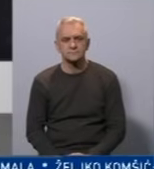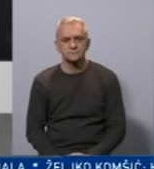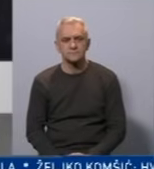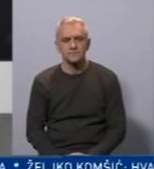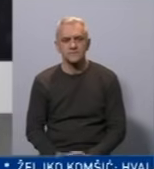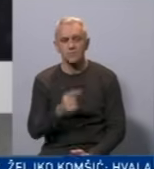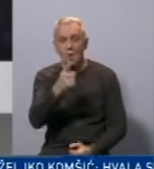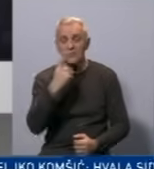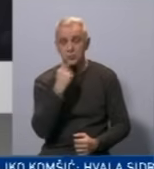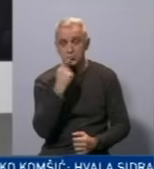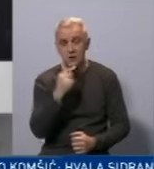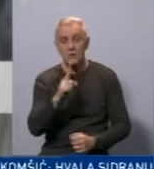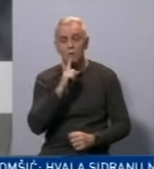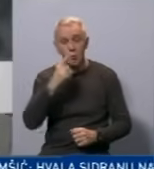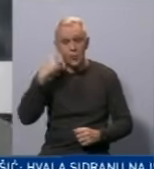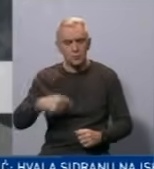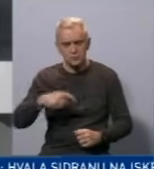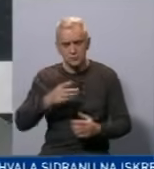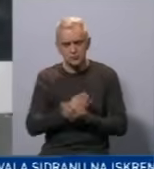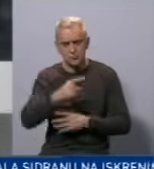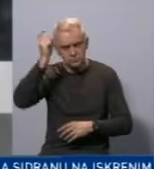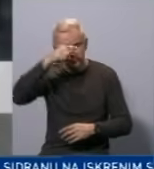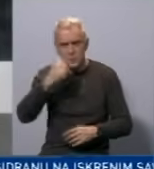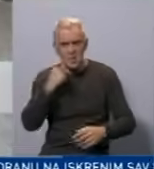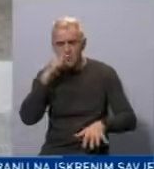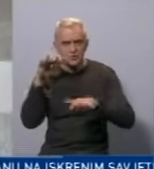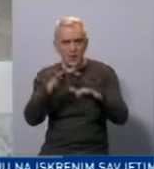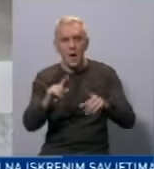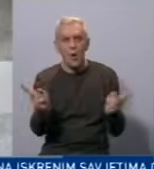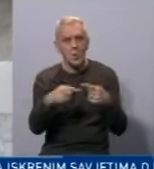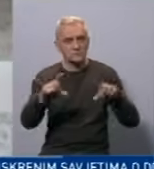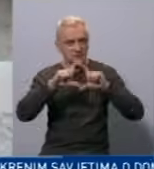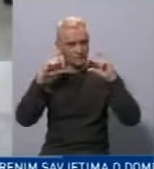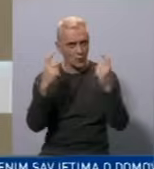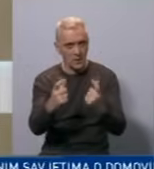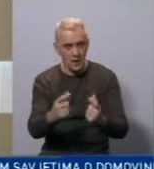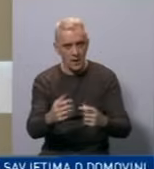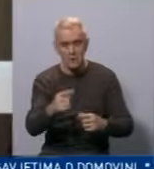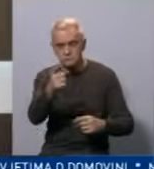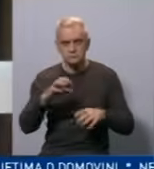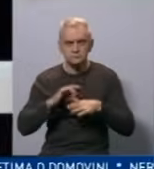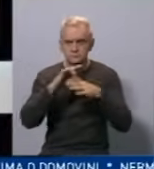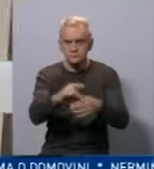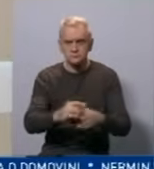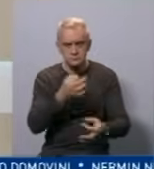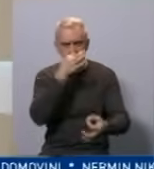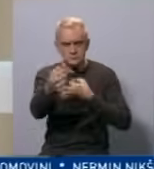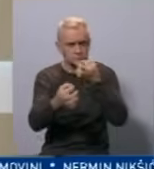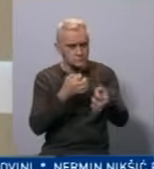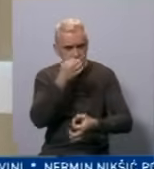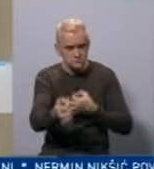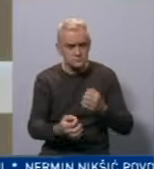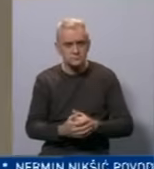Ovo su muškarci koje ruske službe sumnjiče za teroristički napad u koncertnoj dvorani u blizini Moskve. Dovedeni su na ispitivanje u sjedište Ruskog